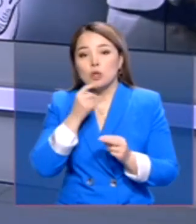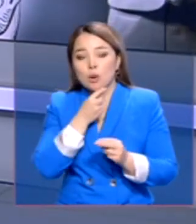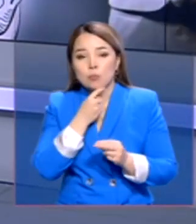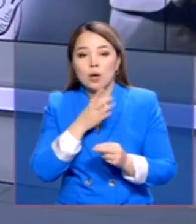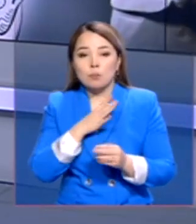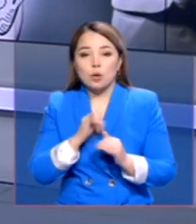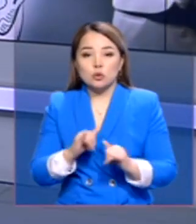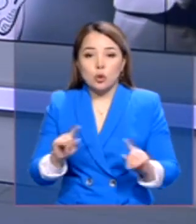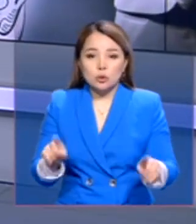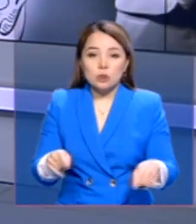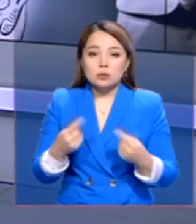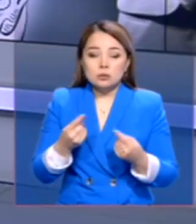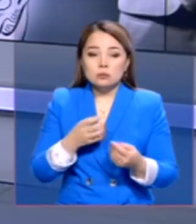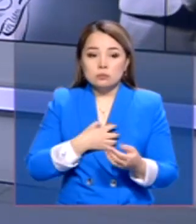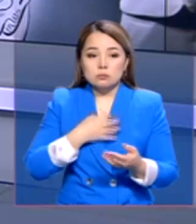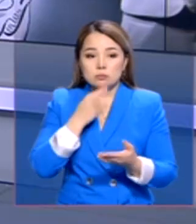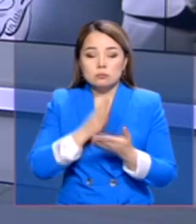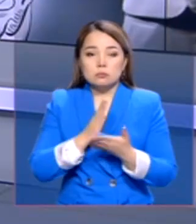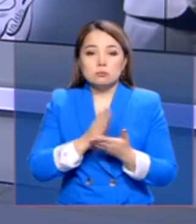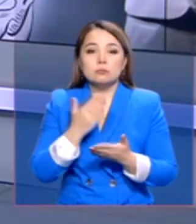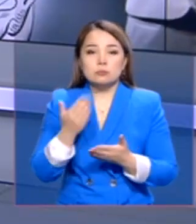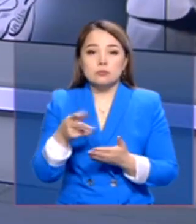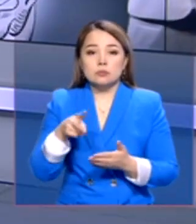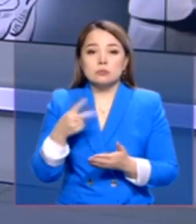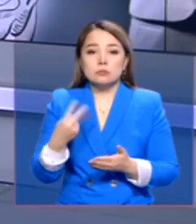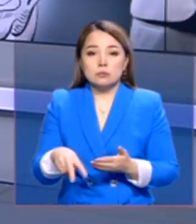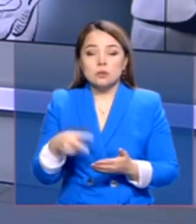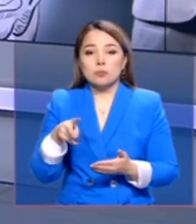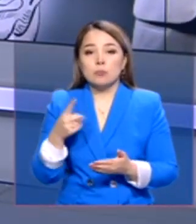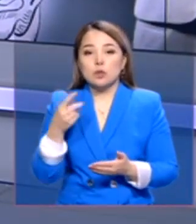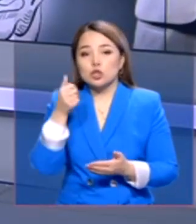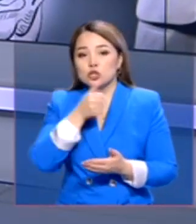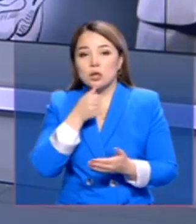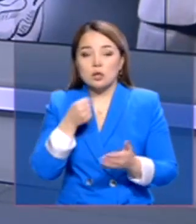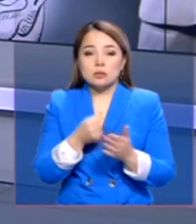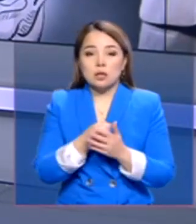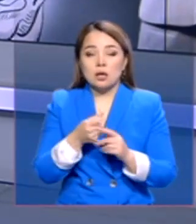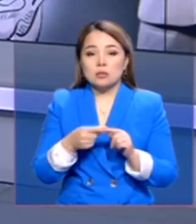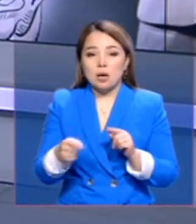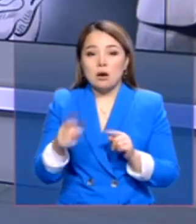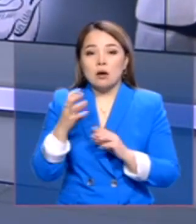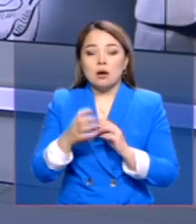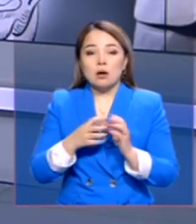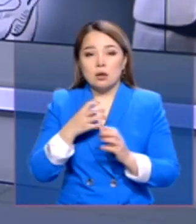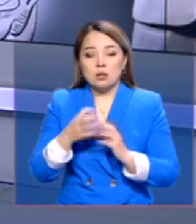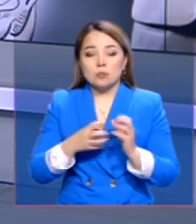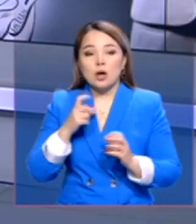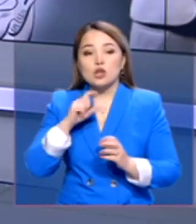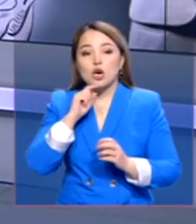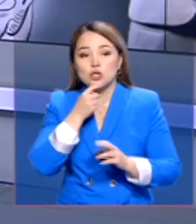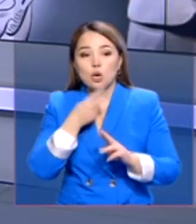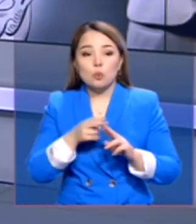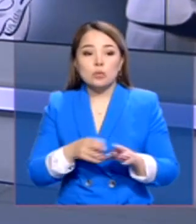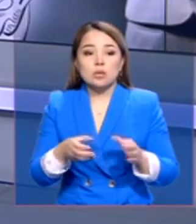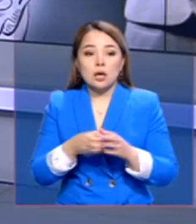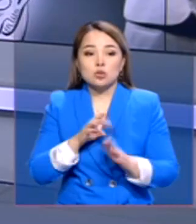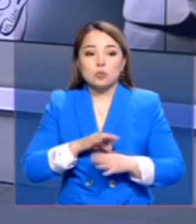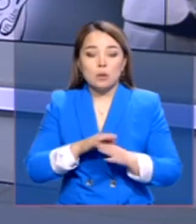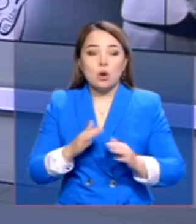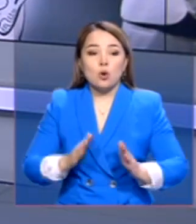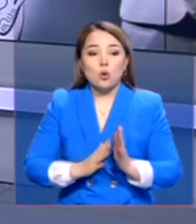экономиканы түлетудің тетігі деп отыр. Тіпті 2020-2021 жылдары әлемдік экономиканың осы секторындағы